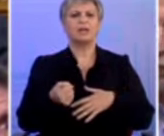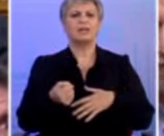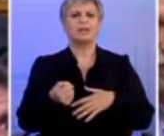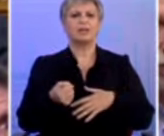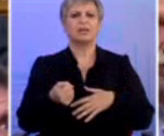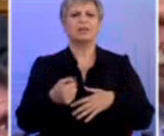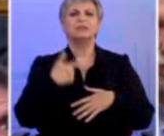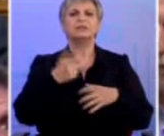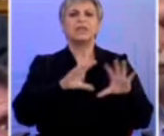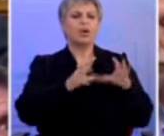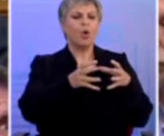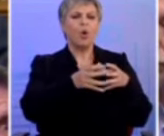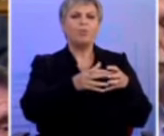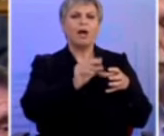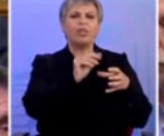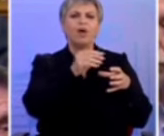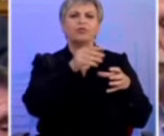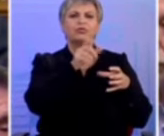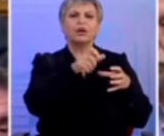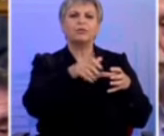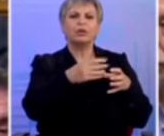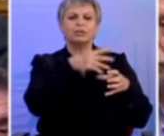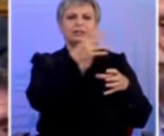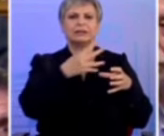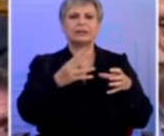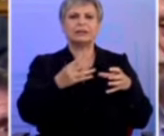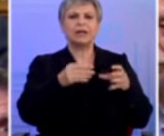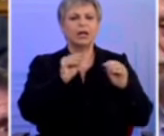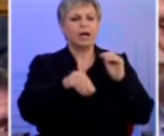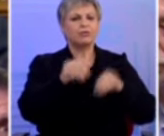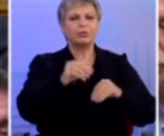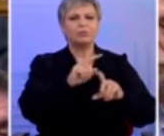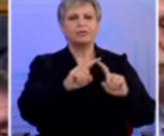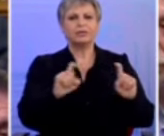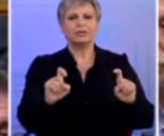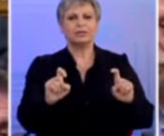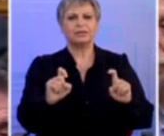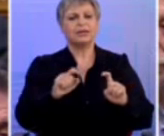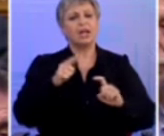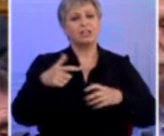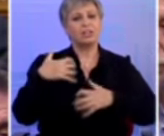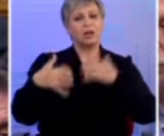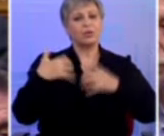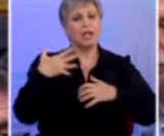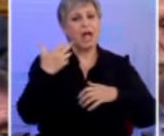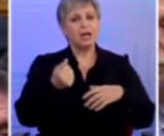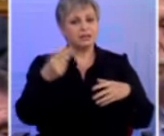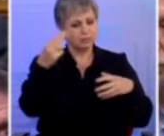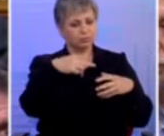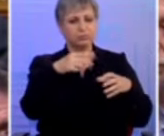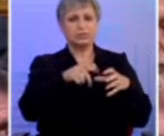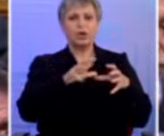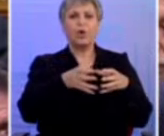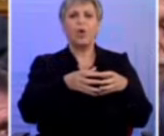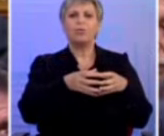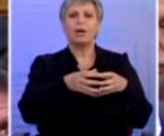τι θα ψηφίσει η κοινοβουλευτική ομάδα του ΣΥΡΙΖΑ. Αγωνιάτε για την κυβερνητική συνοχή? Αν αγωνιάτε τόσο, γιατί